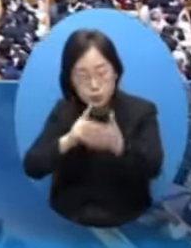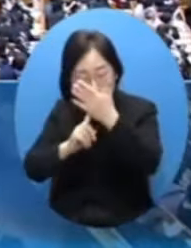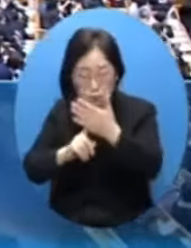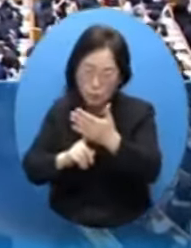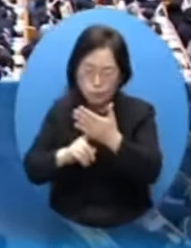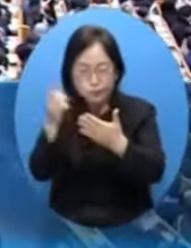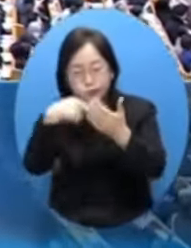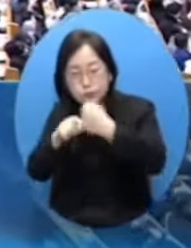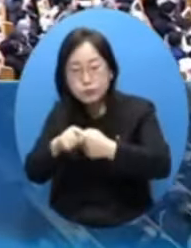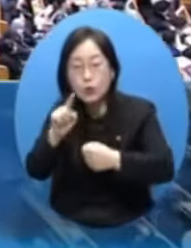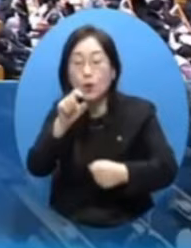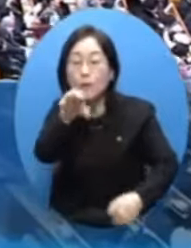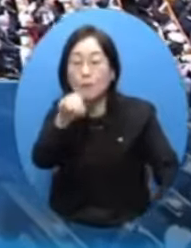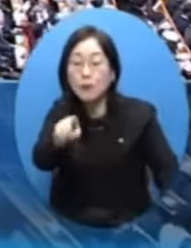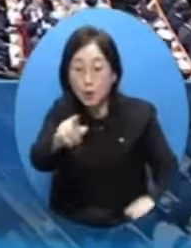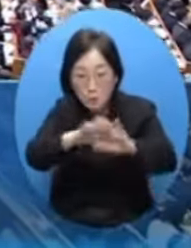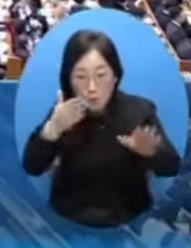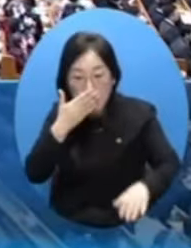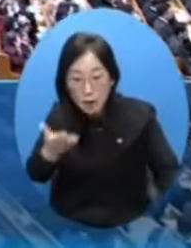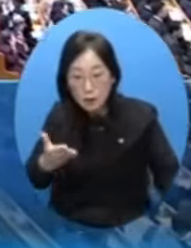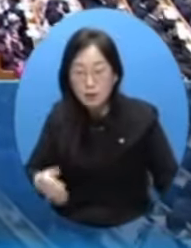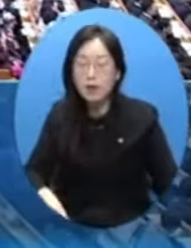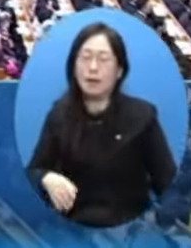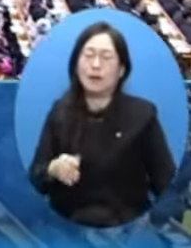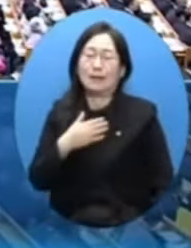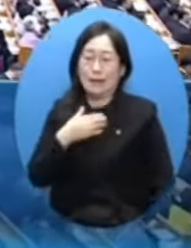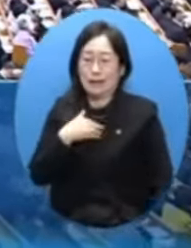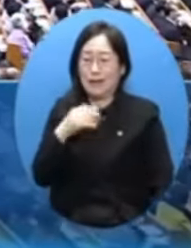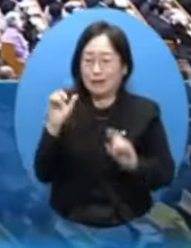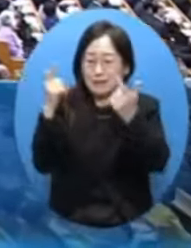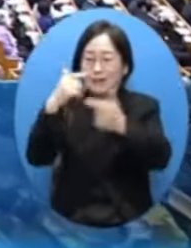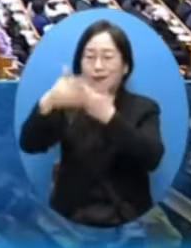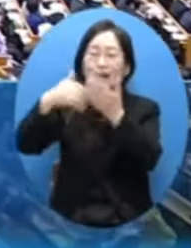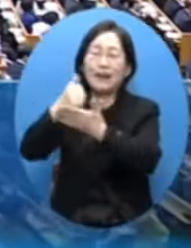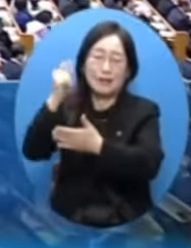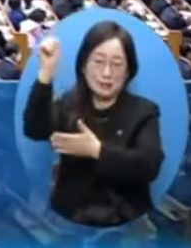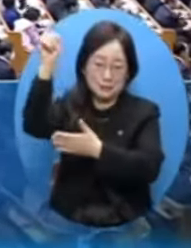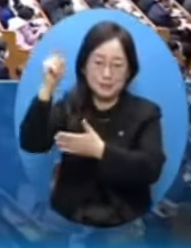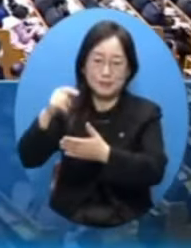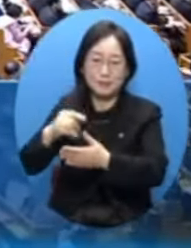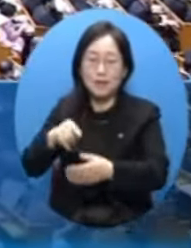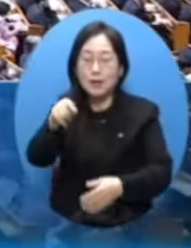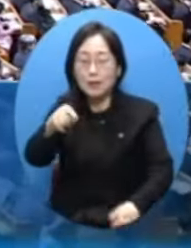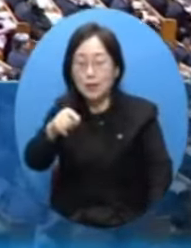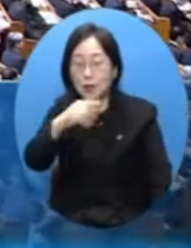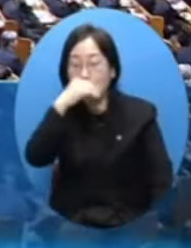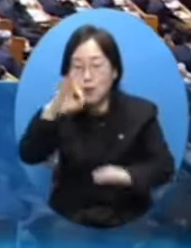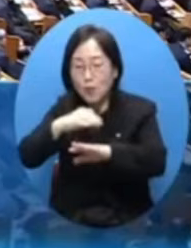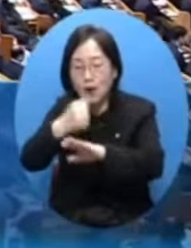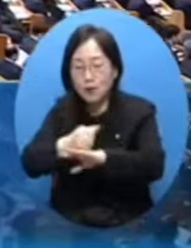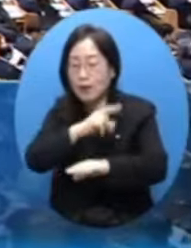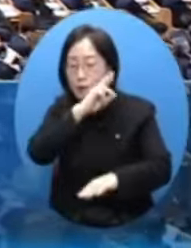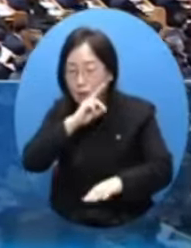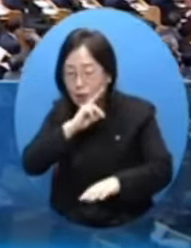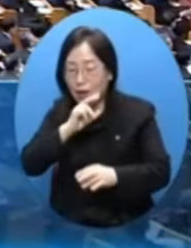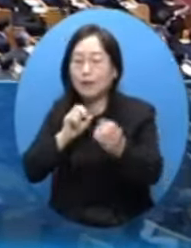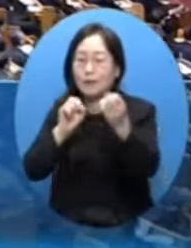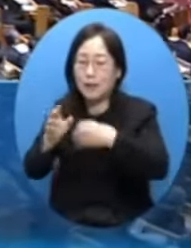푼다 하더라. 요셉이 바로에게 대답하여 이르되 내가 아니라 하나님께서 바로에게 편안한 대답을 하시리이다.